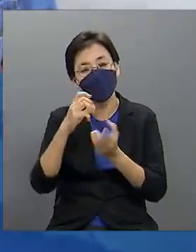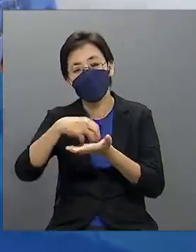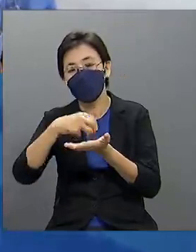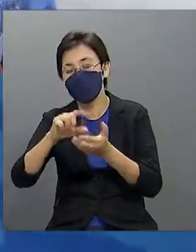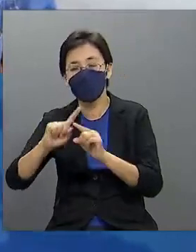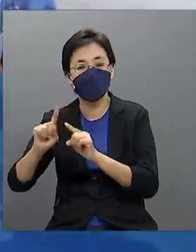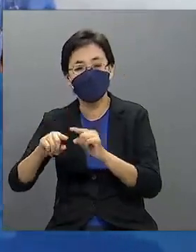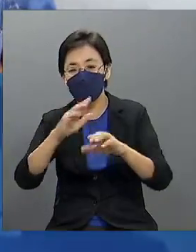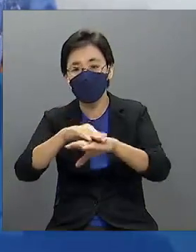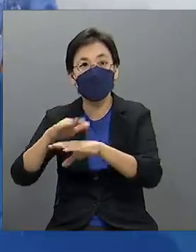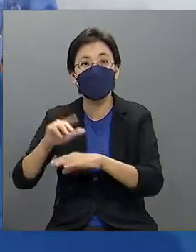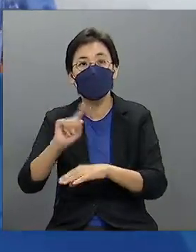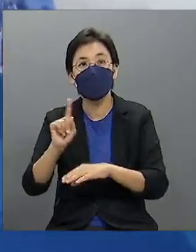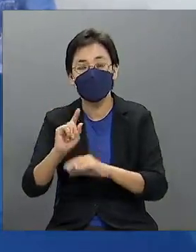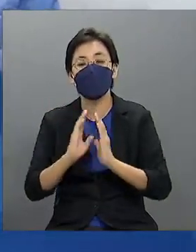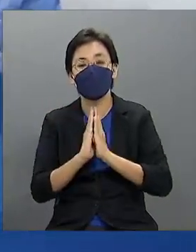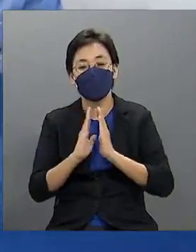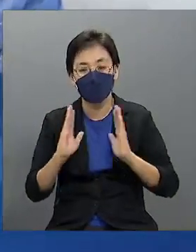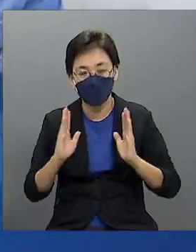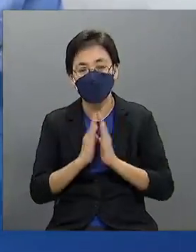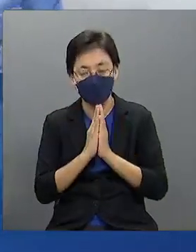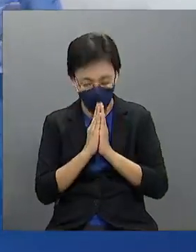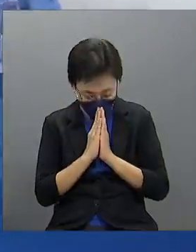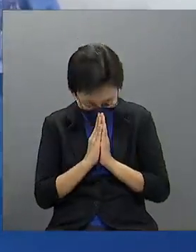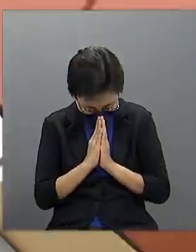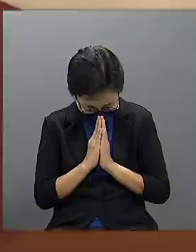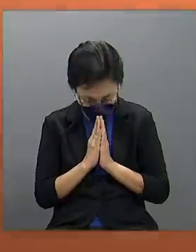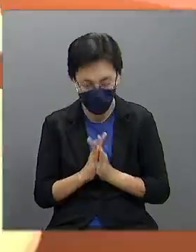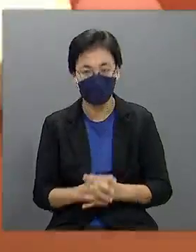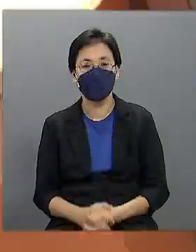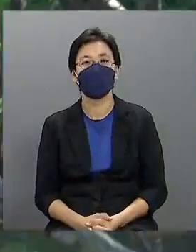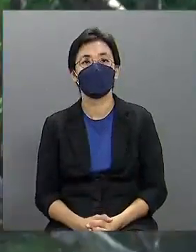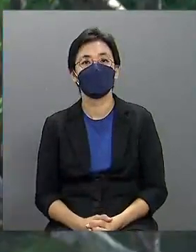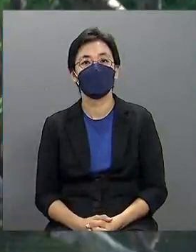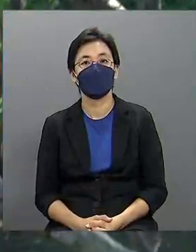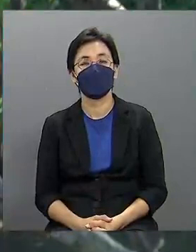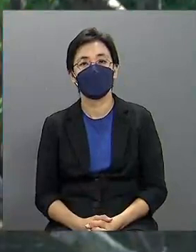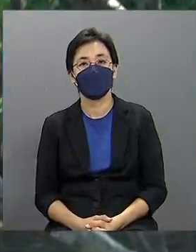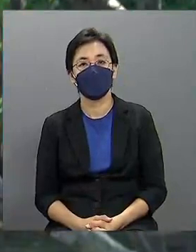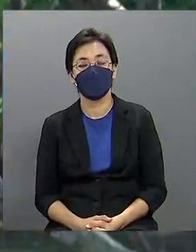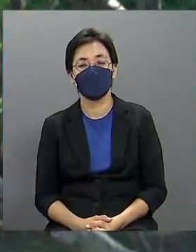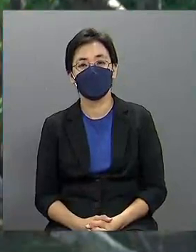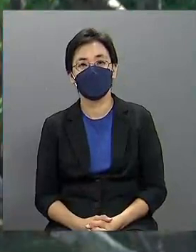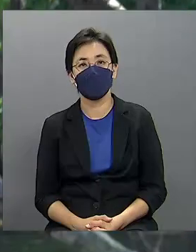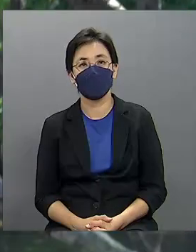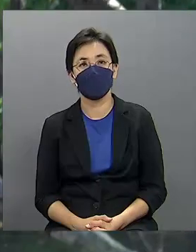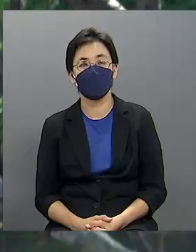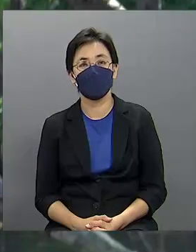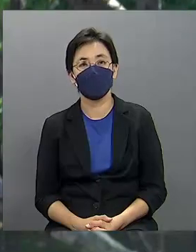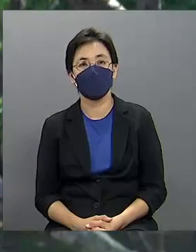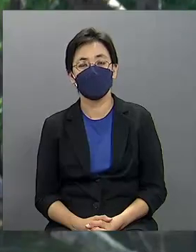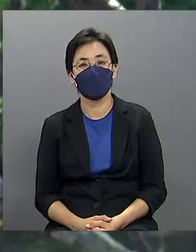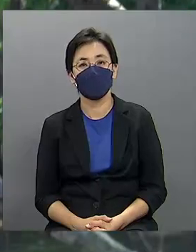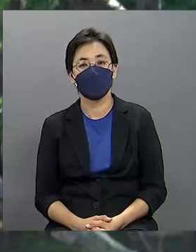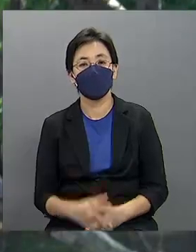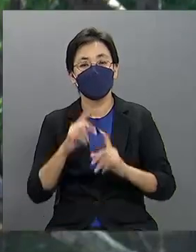กัเราอัี้ค คุอาจาร น่างมากสวัดีค่า อสวดีครับและนี่กคือ รู้สรู้ไฟทั้